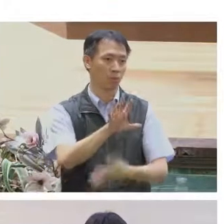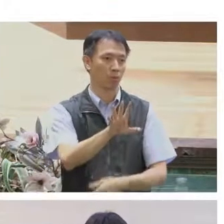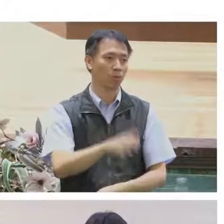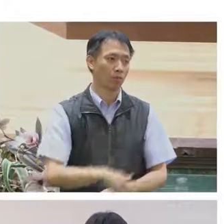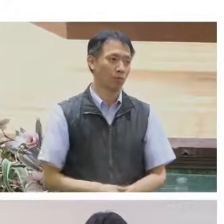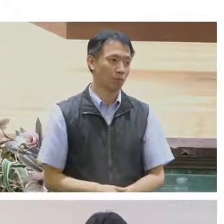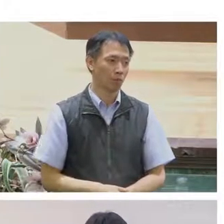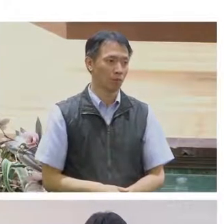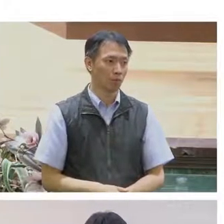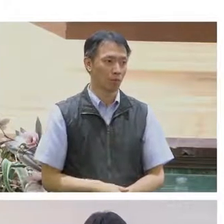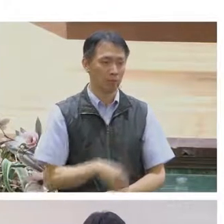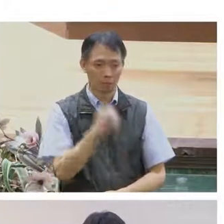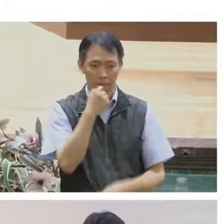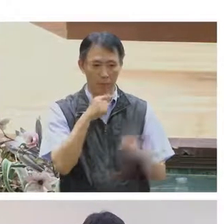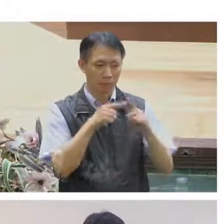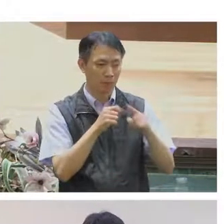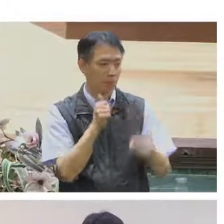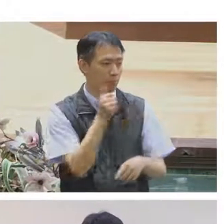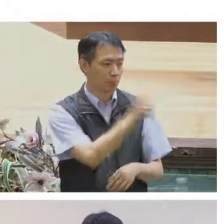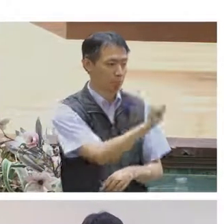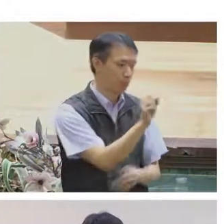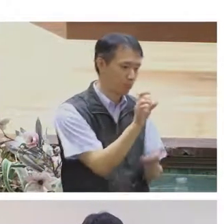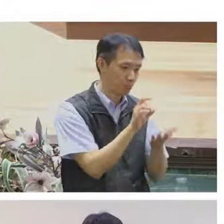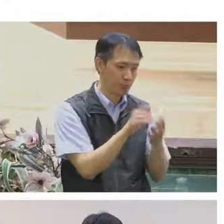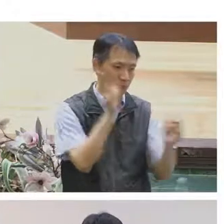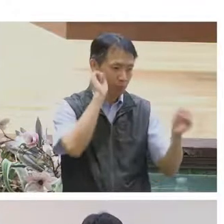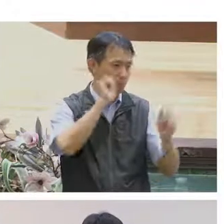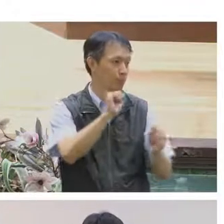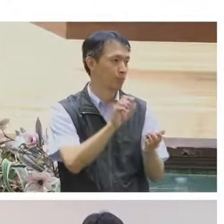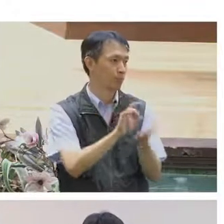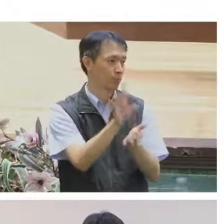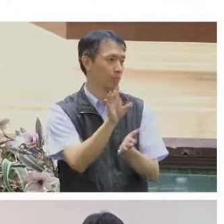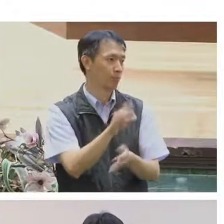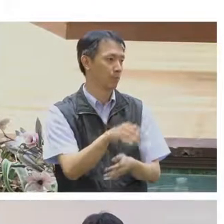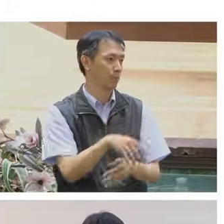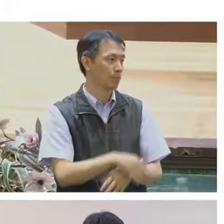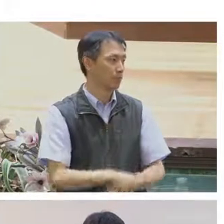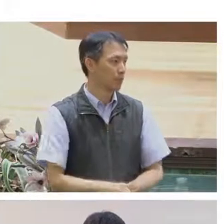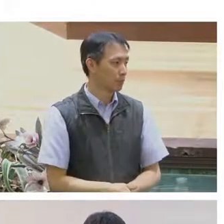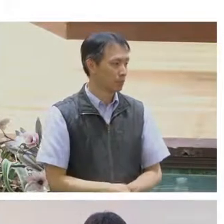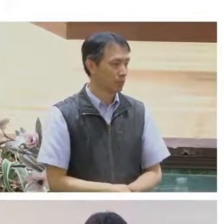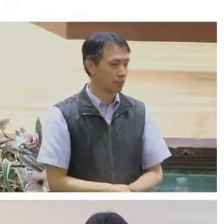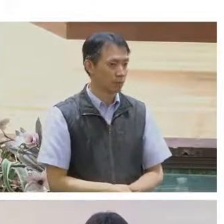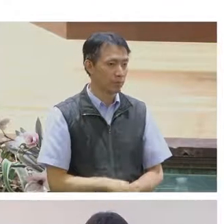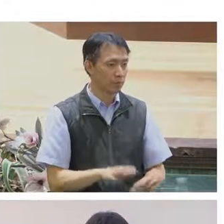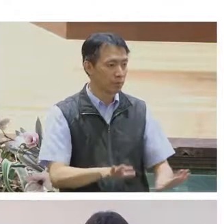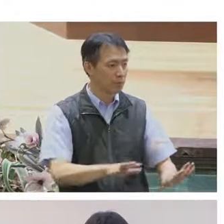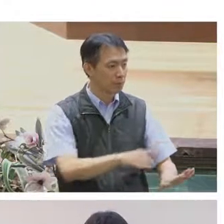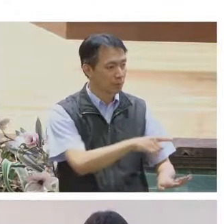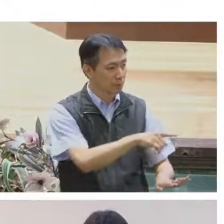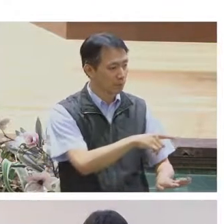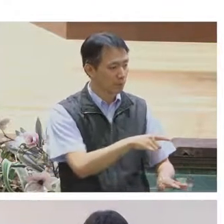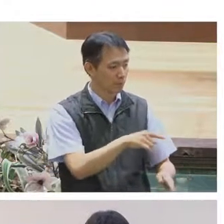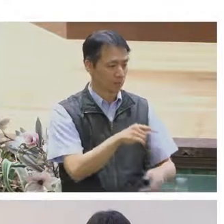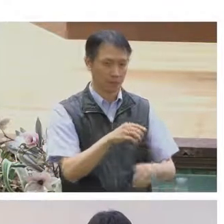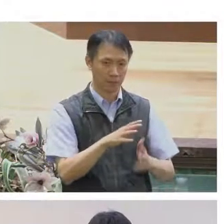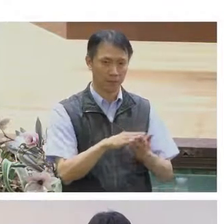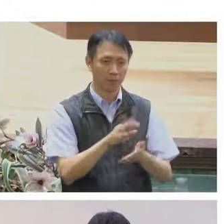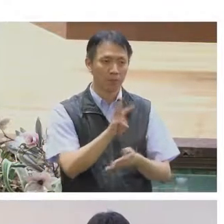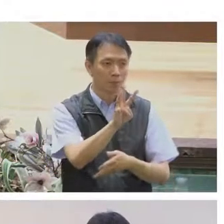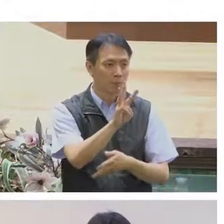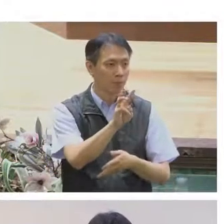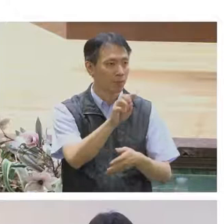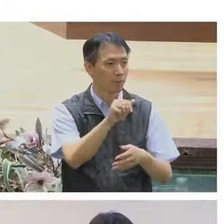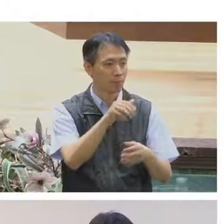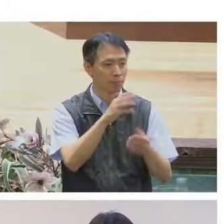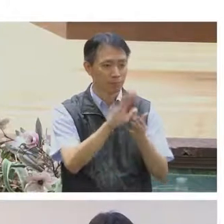湾很像已经不能被排除在外，你不能把它当作它是不可能发生或是没有发生的事情。那危机上面的攻防战也是非常非常的激烈，所